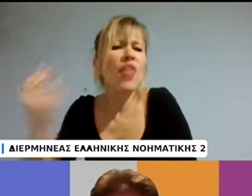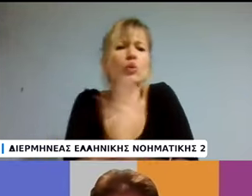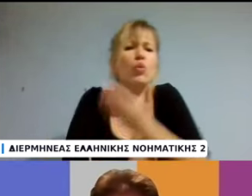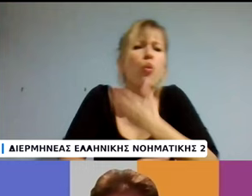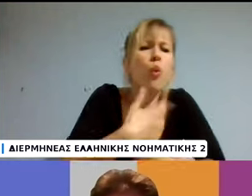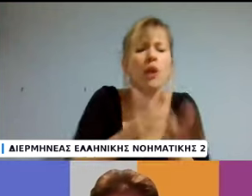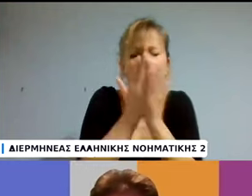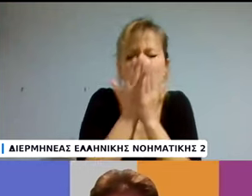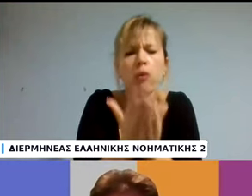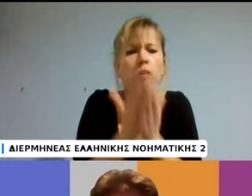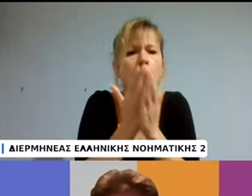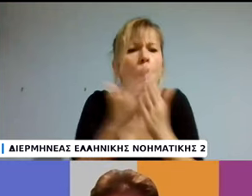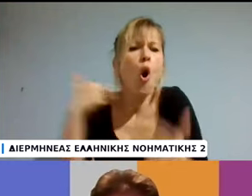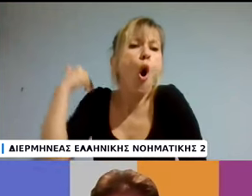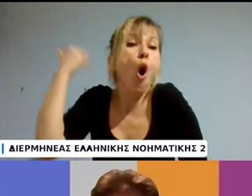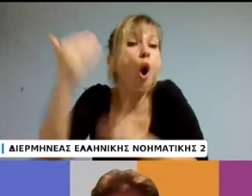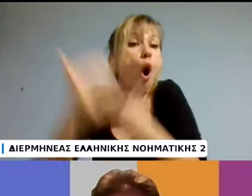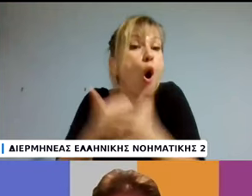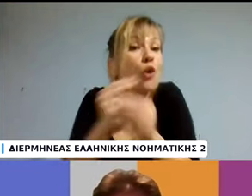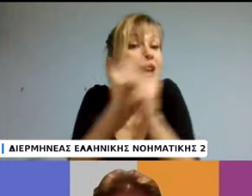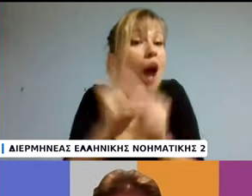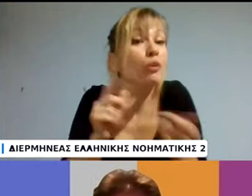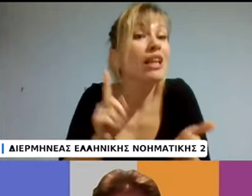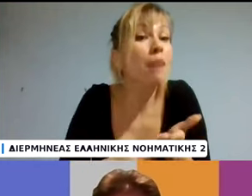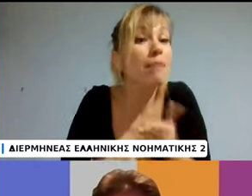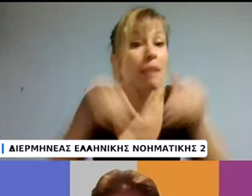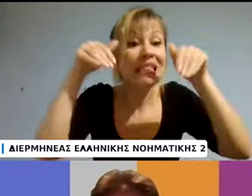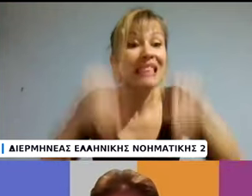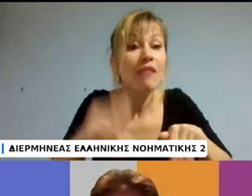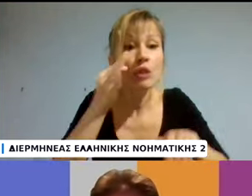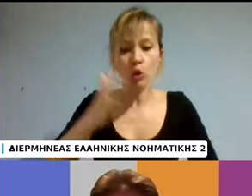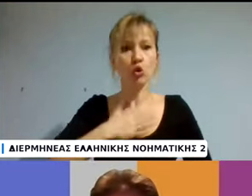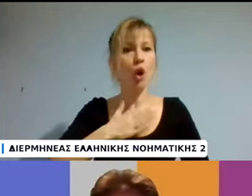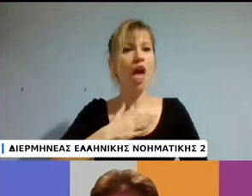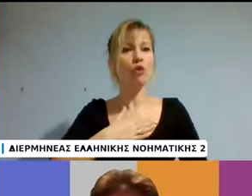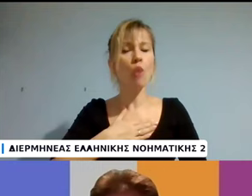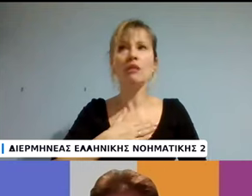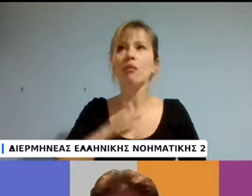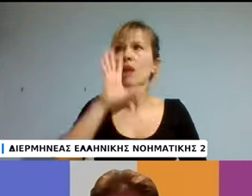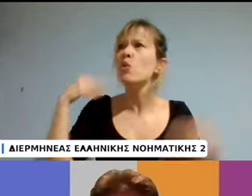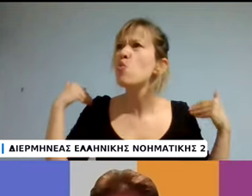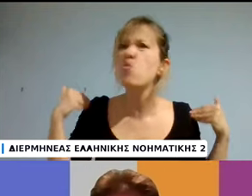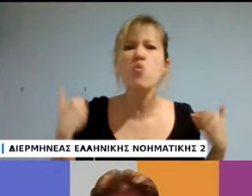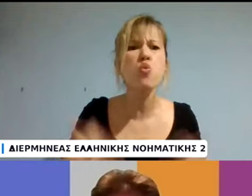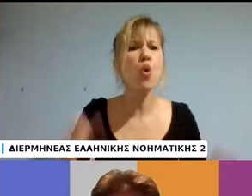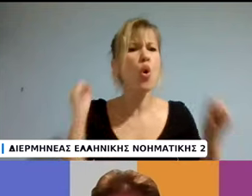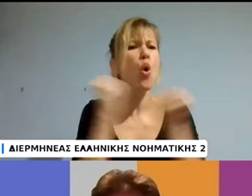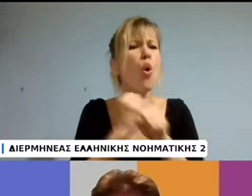που έχει αφιερώσει να τον σεβαστεί πρώτα και κύρια ο ίδιος. Και